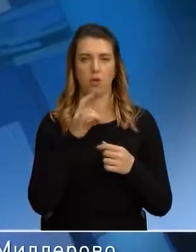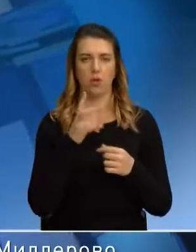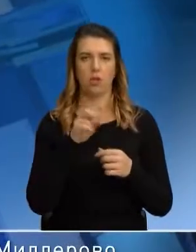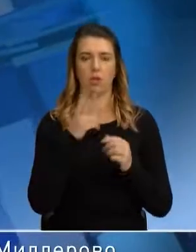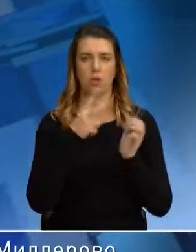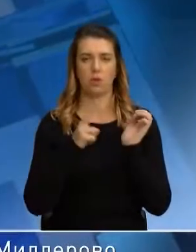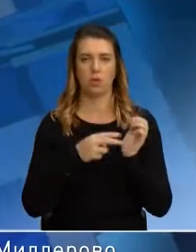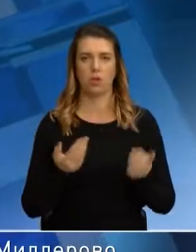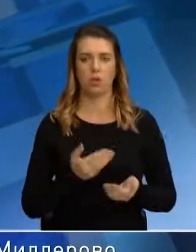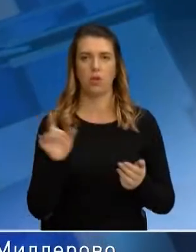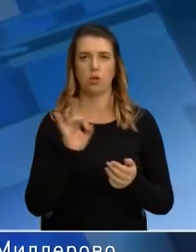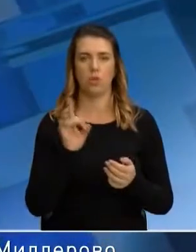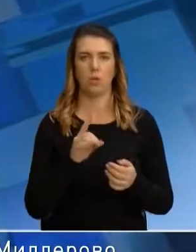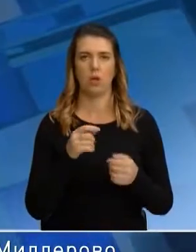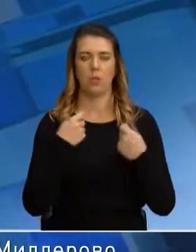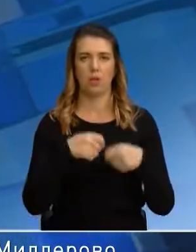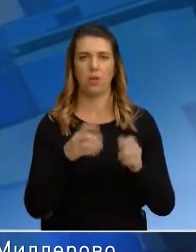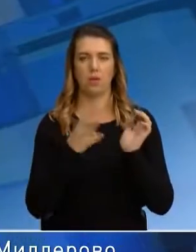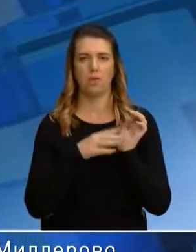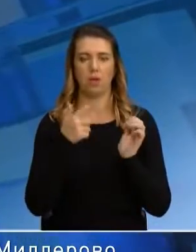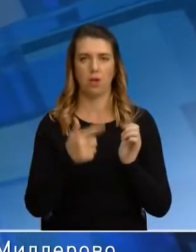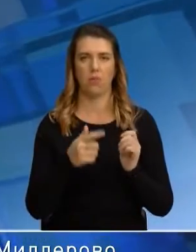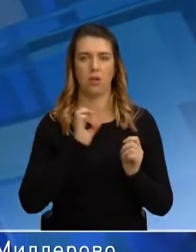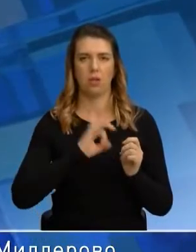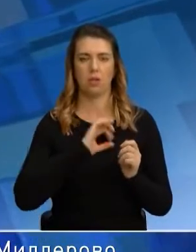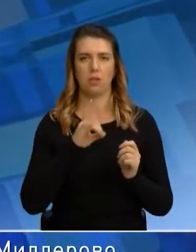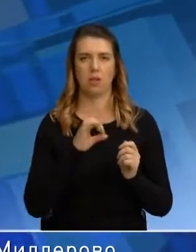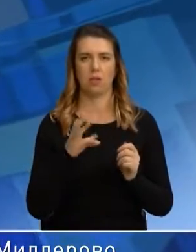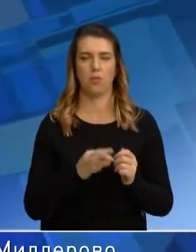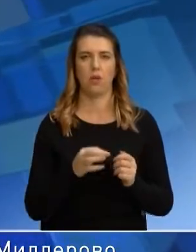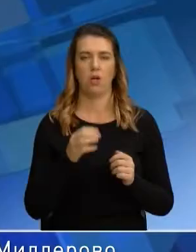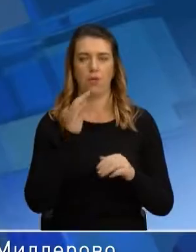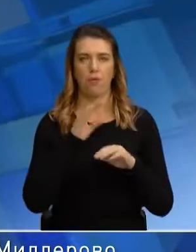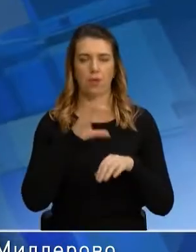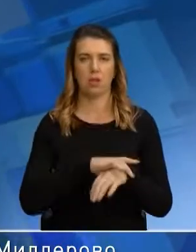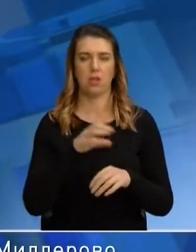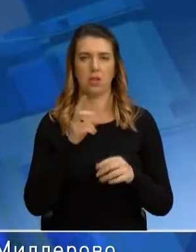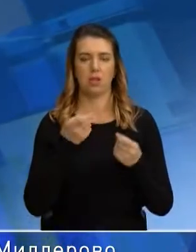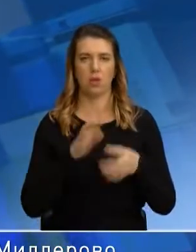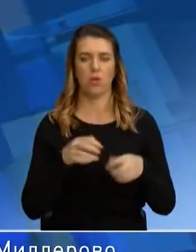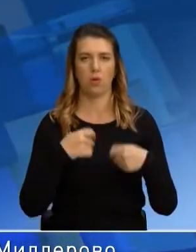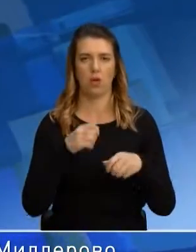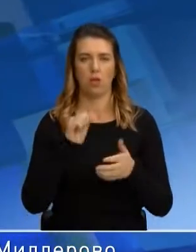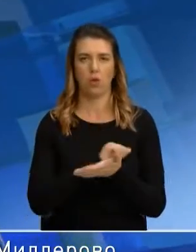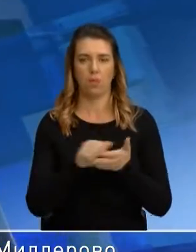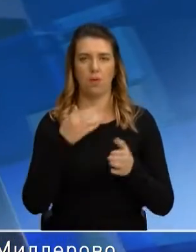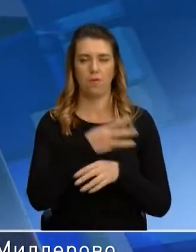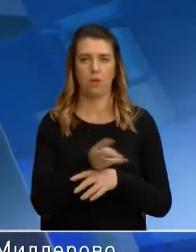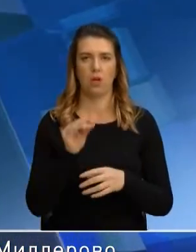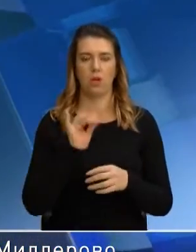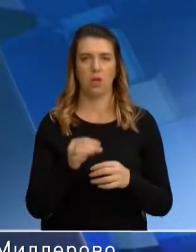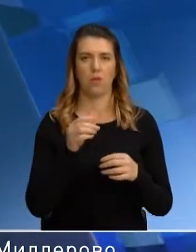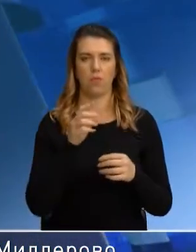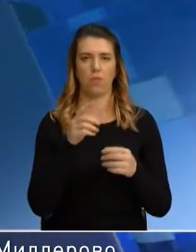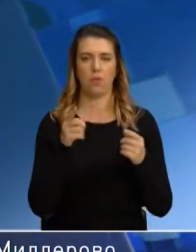28-летний житель ростова под продал 9 граммов лекарственного средства факт незаконного сбыта задокументировали на видео и возбудили